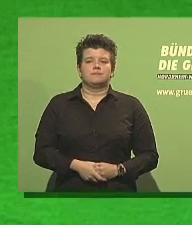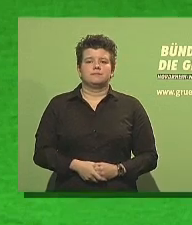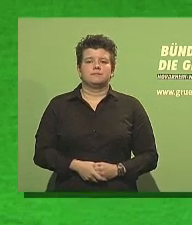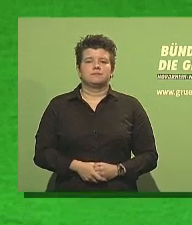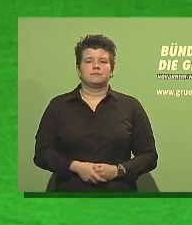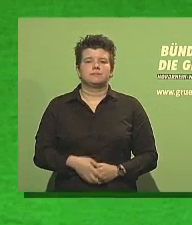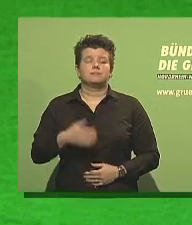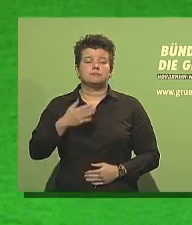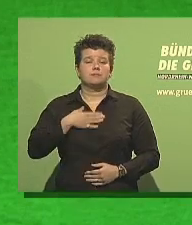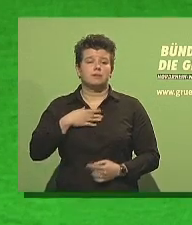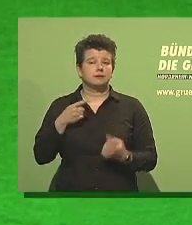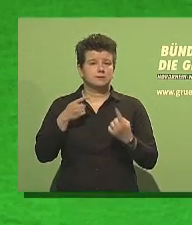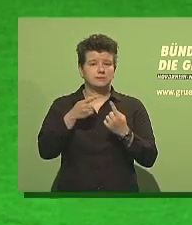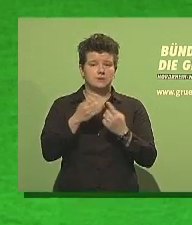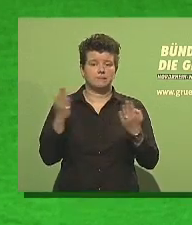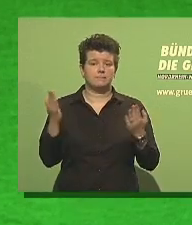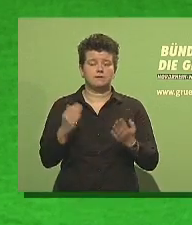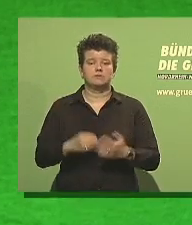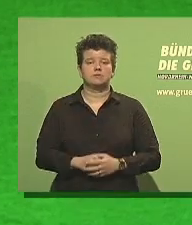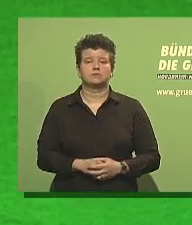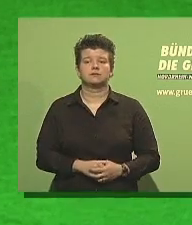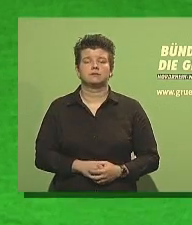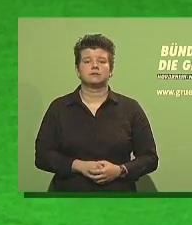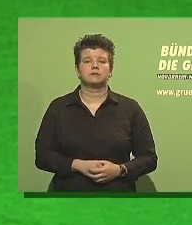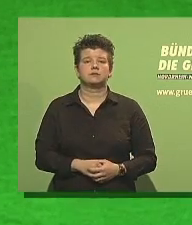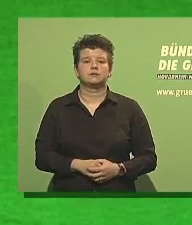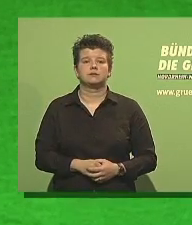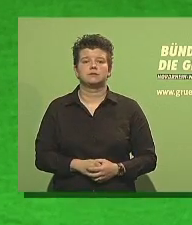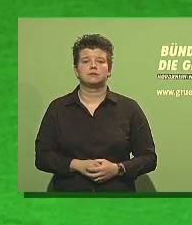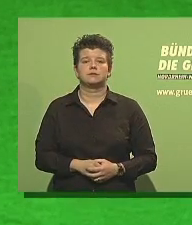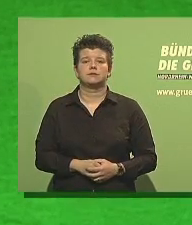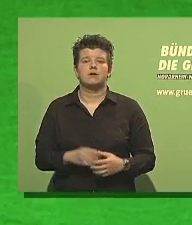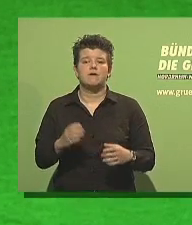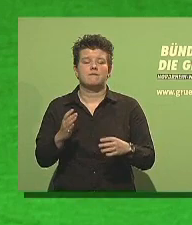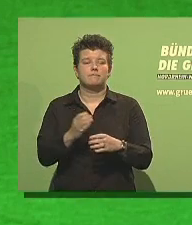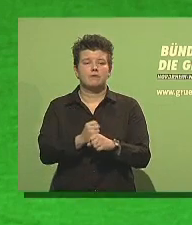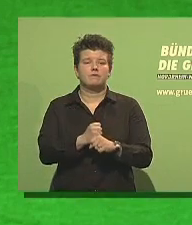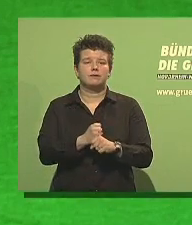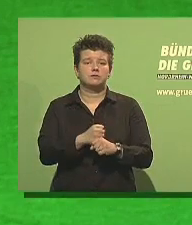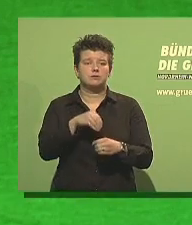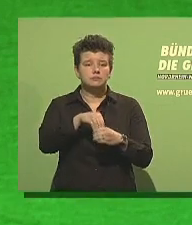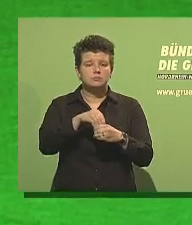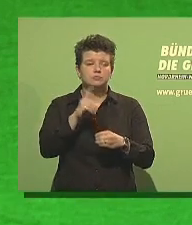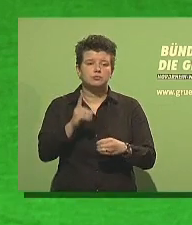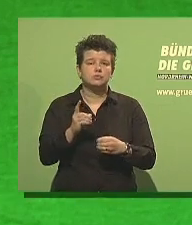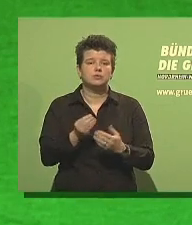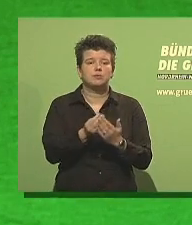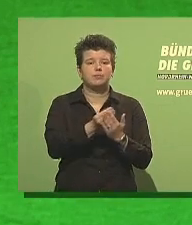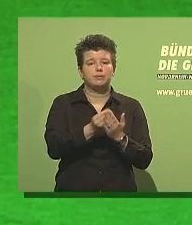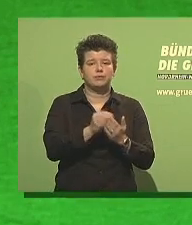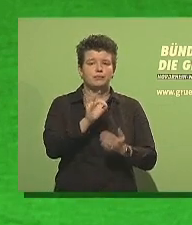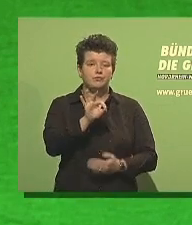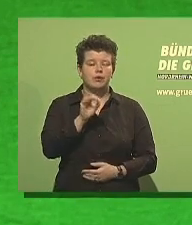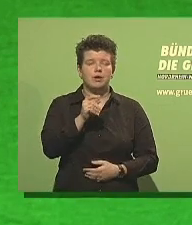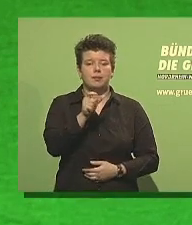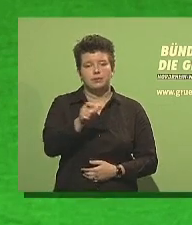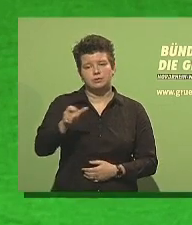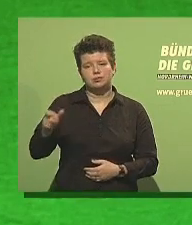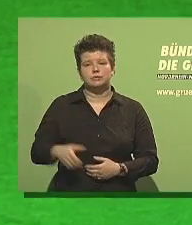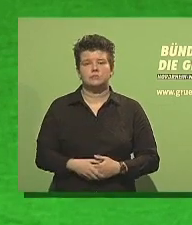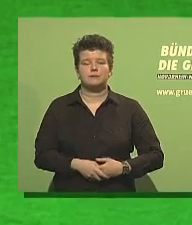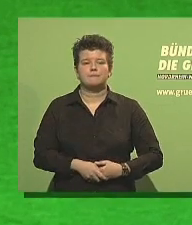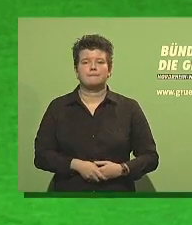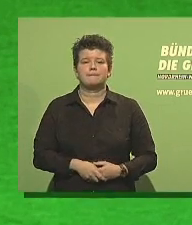Mein Ziel ist eine Ermöglichungsverfassung für bessere Bildung und Wissenschaft. Für mehr Ganztagsschulen statt Bürokratiemonster wie das Bildungs-